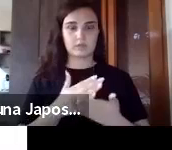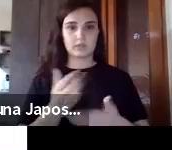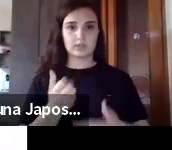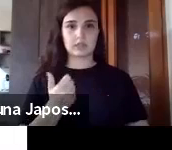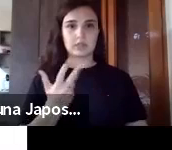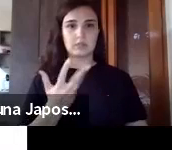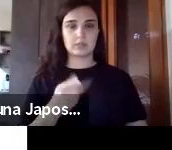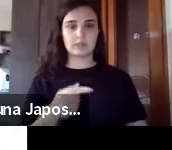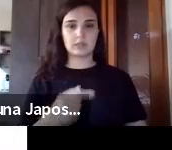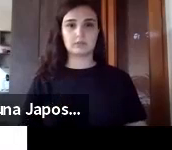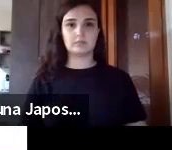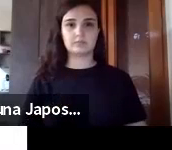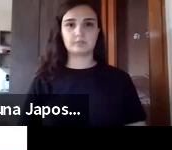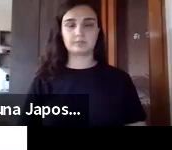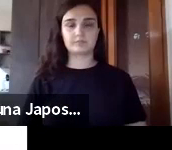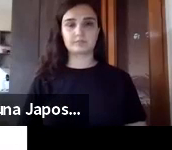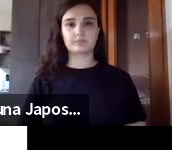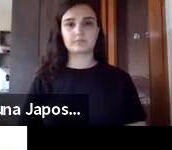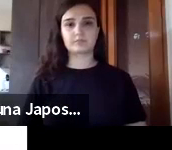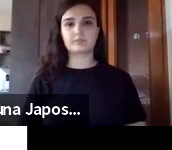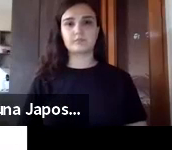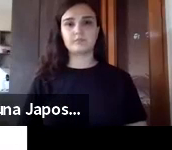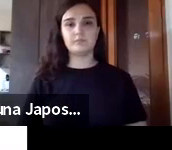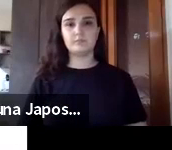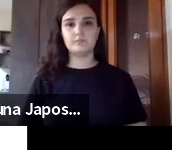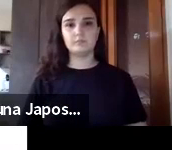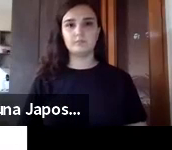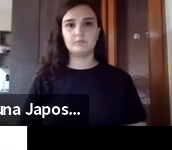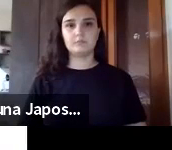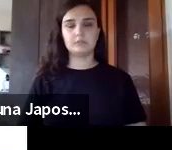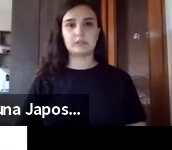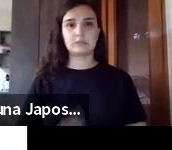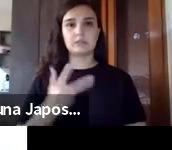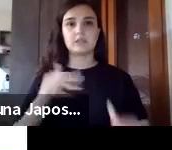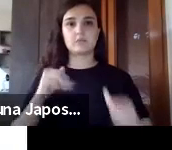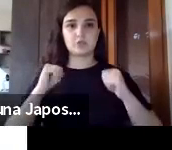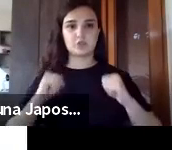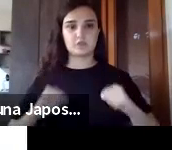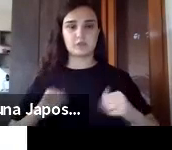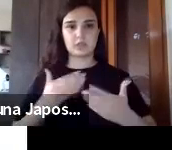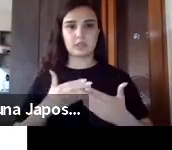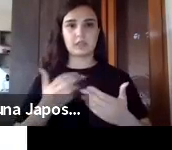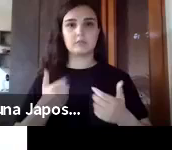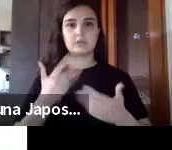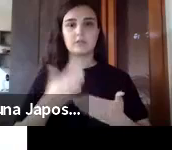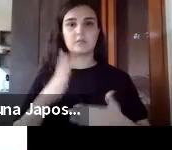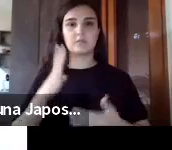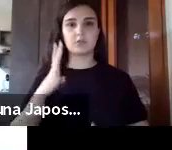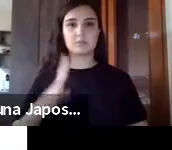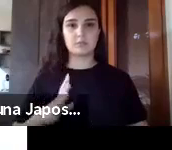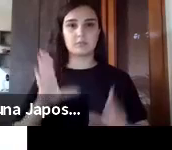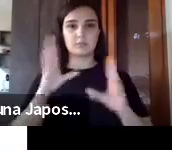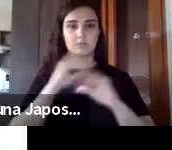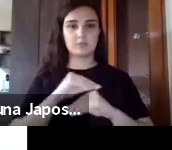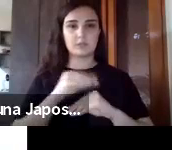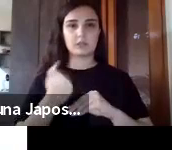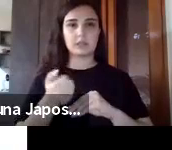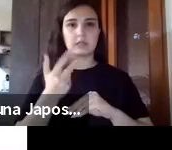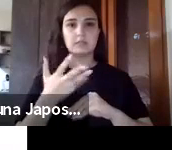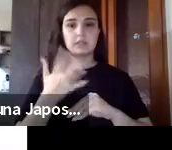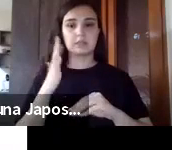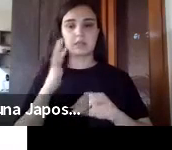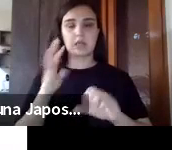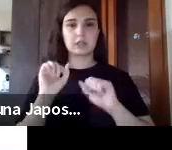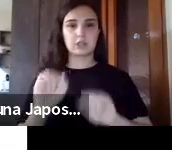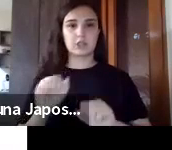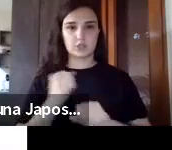რამდენად ასე ვთქვათ შვიდი ხართ, რამდენად გაქვთ მოთმინების უნარი და რამდენად